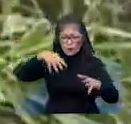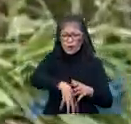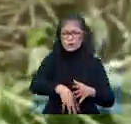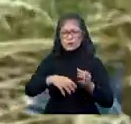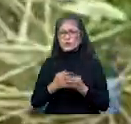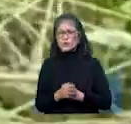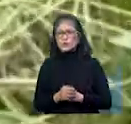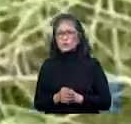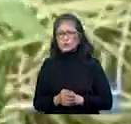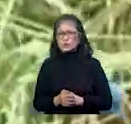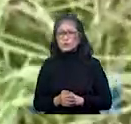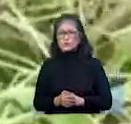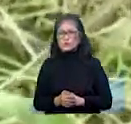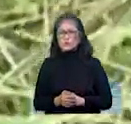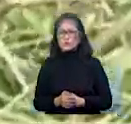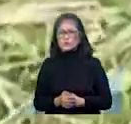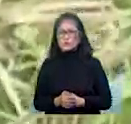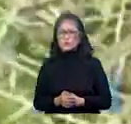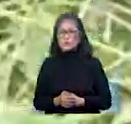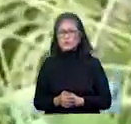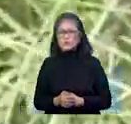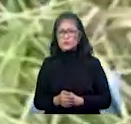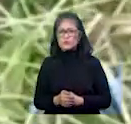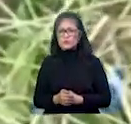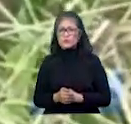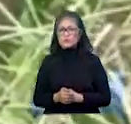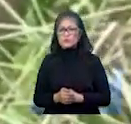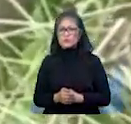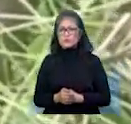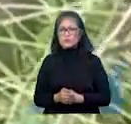Dari Kabupaten Agam, Sumatera Barat, Wahyu Sikumbang melaporkan.